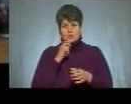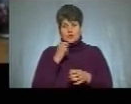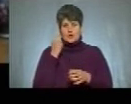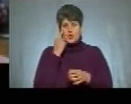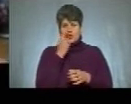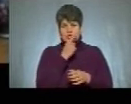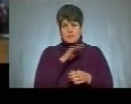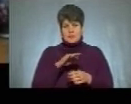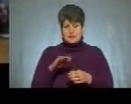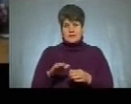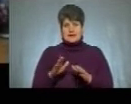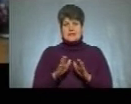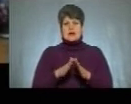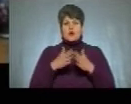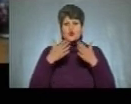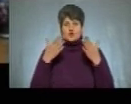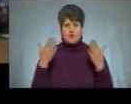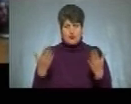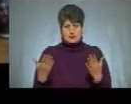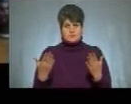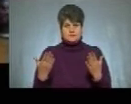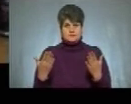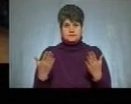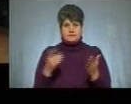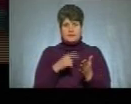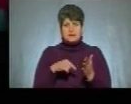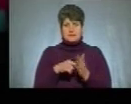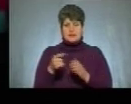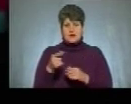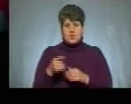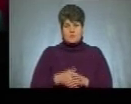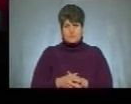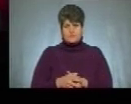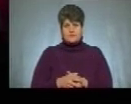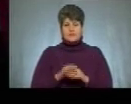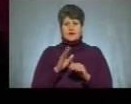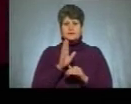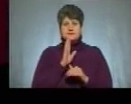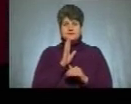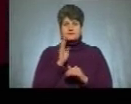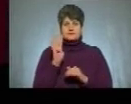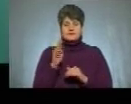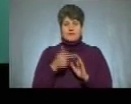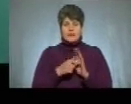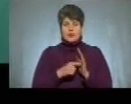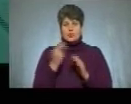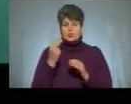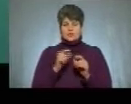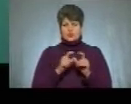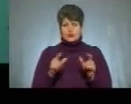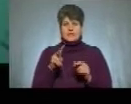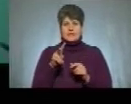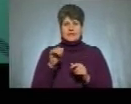дітей. Це розгортка від міста Тернопіль. Учениця 4 класу художньої школи